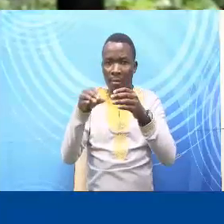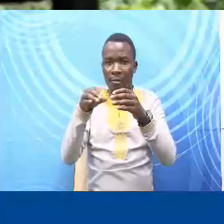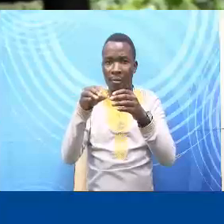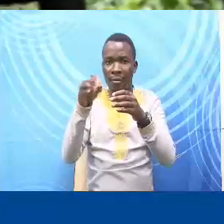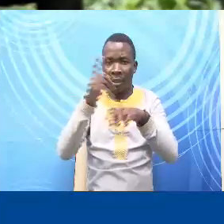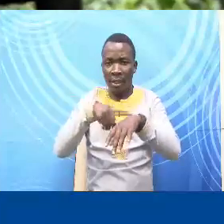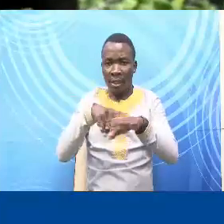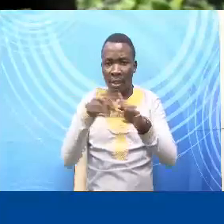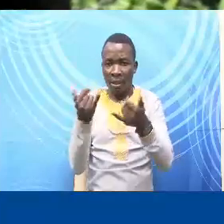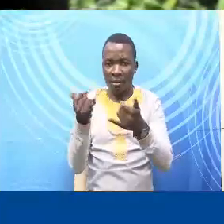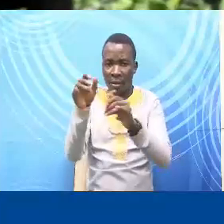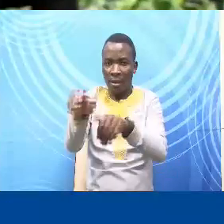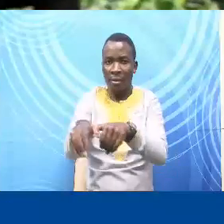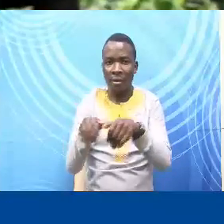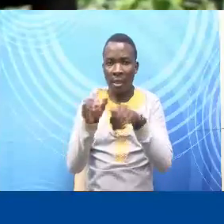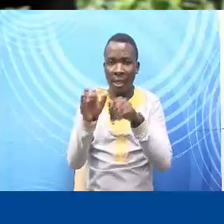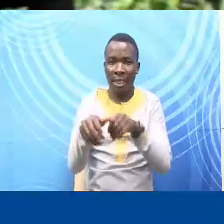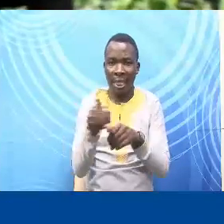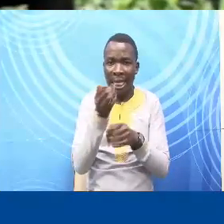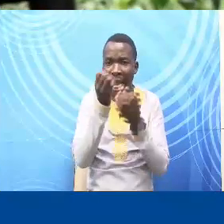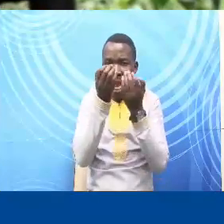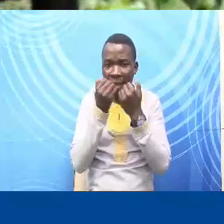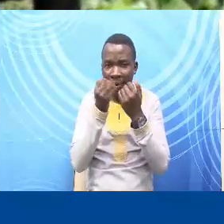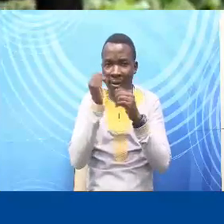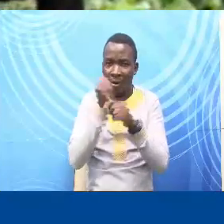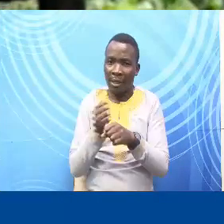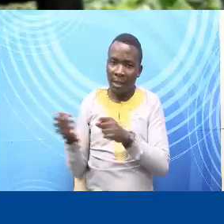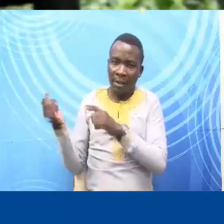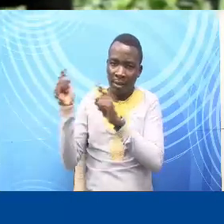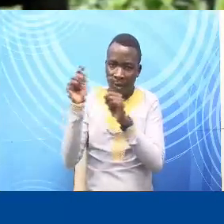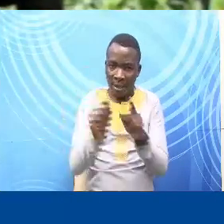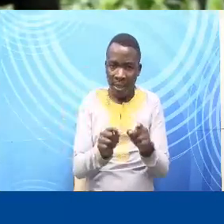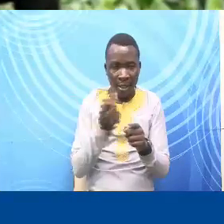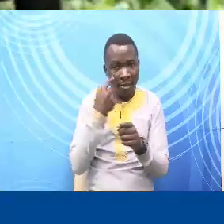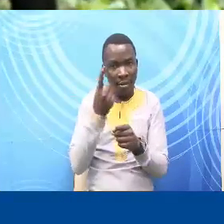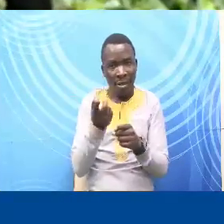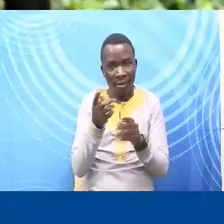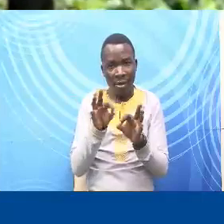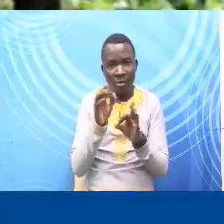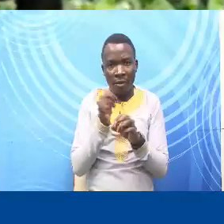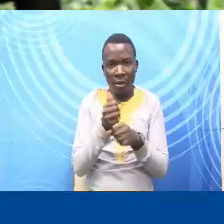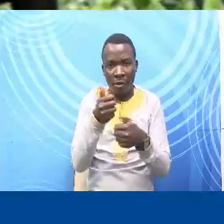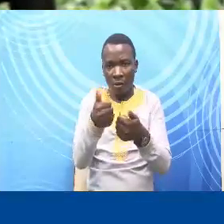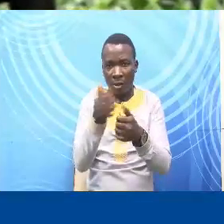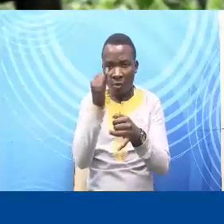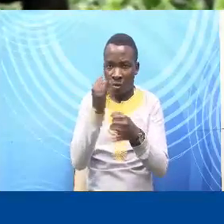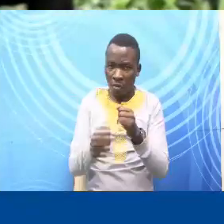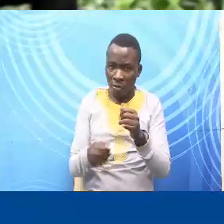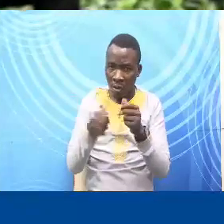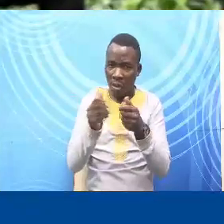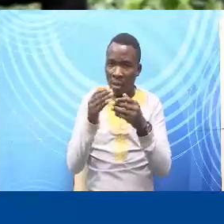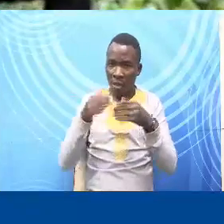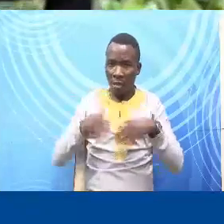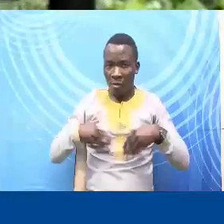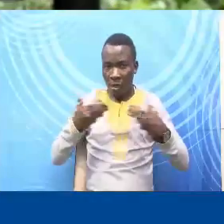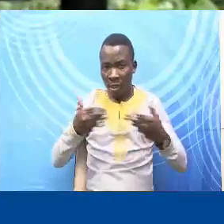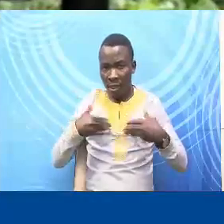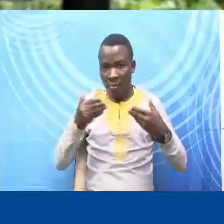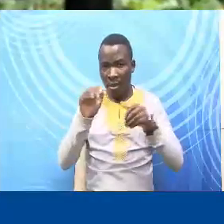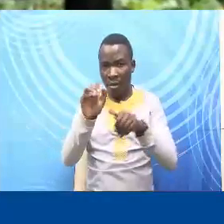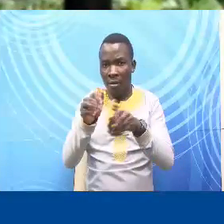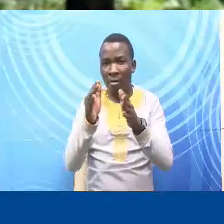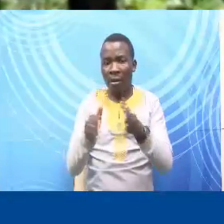ibigori. Rero niko kazi twakatuzanye kandi tubonye byagenze neza, tubona agashoje. Twishimira ko abahinzi bamaze